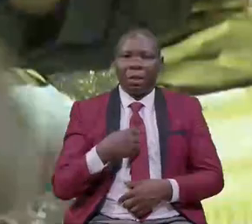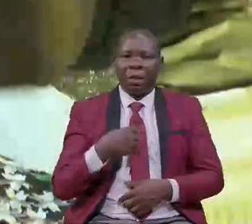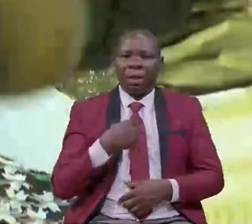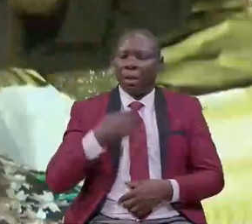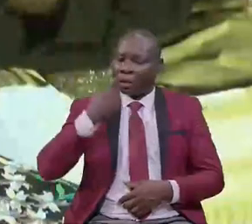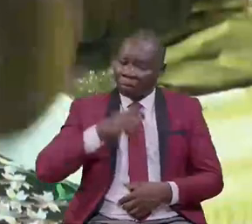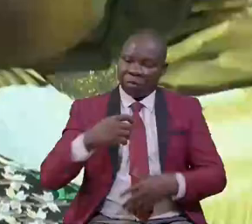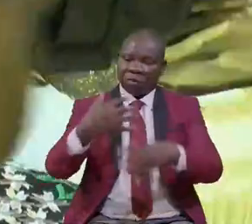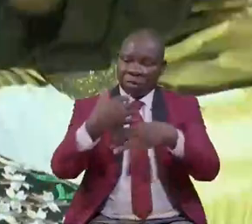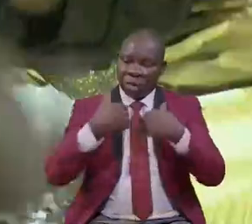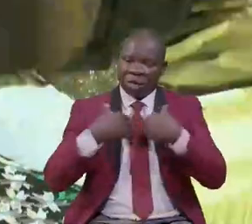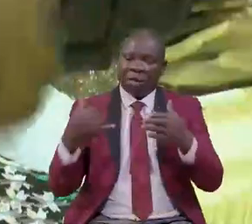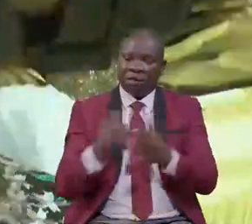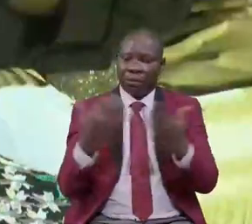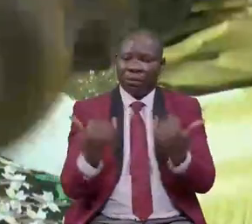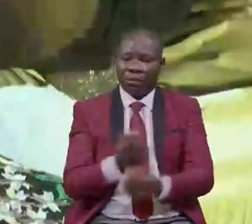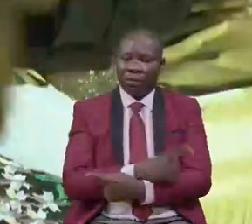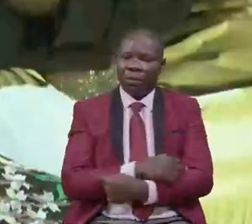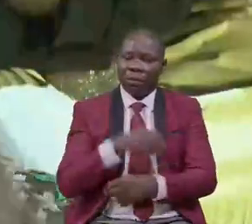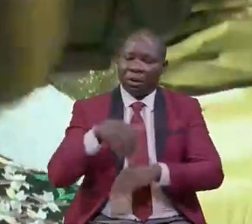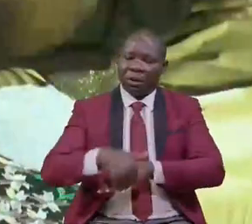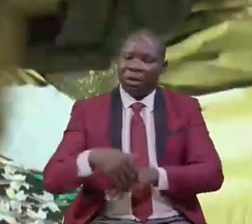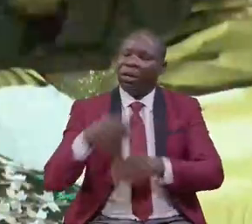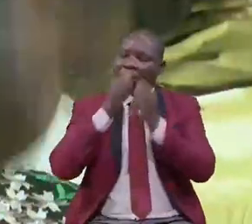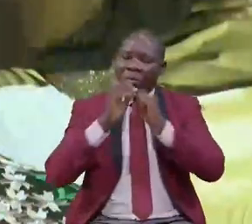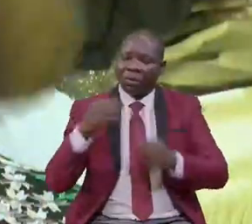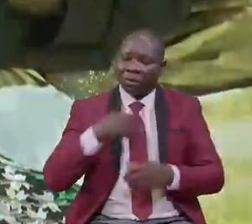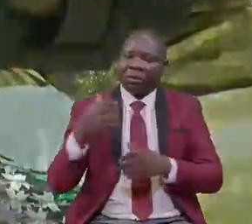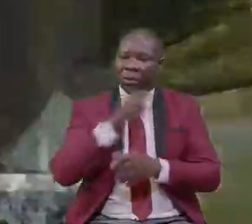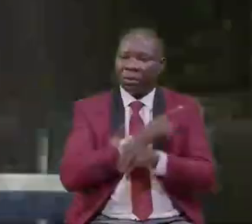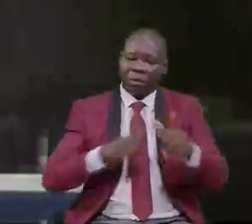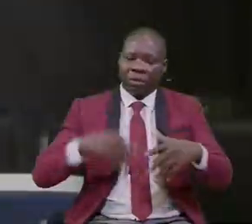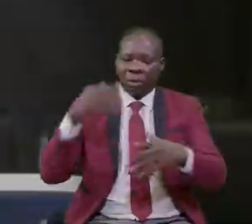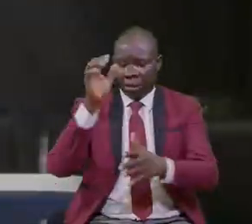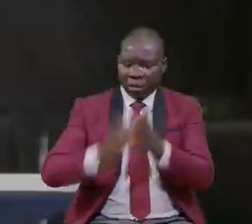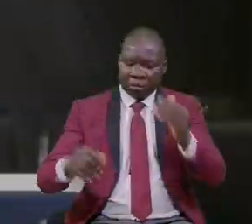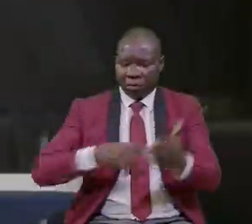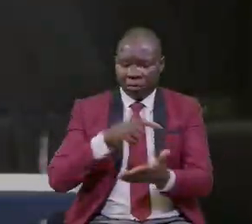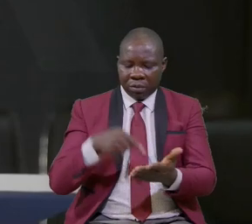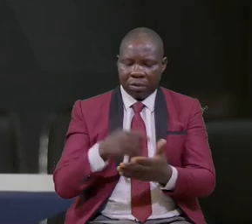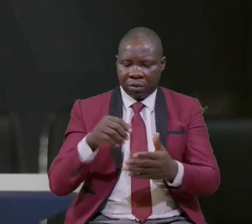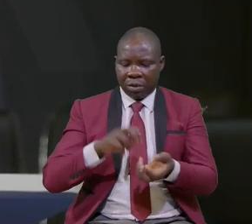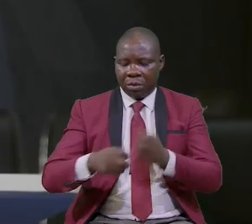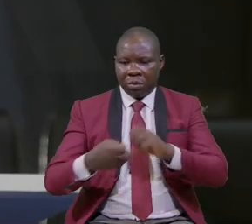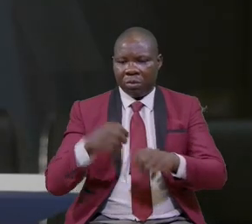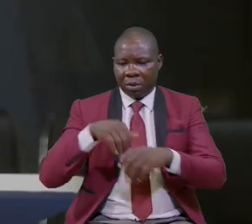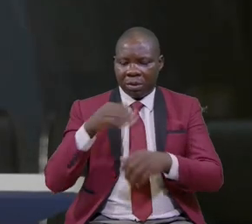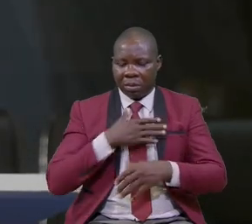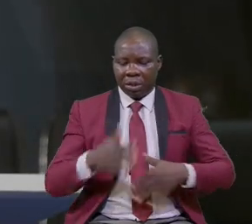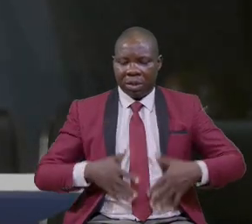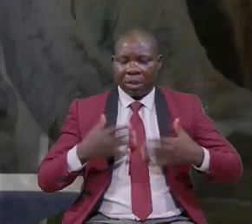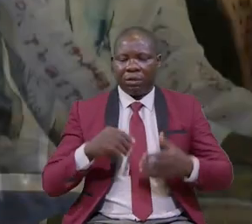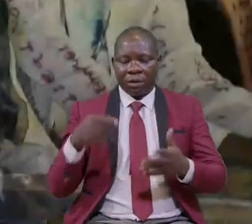je vais recevoir ça ce soir. Bénis-moi, Seigneur. Ôte le problème de ma vie. Cette montagne